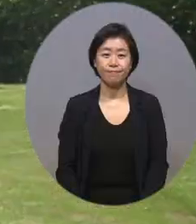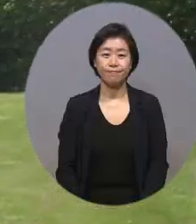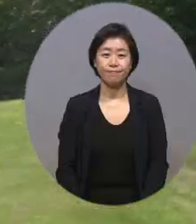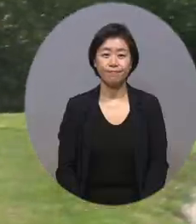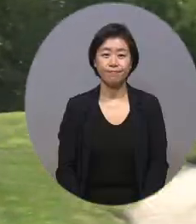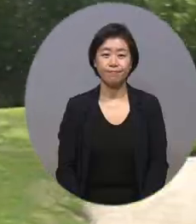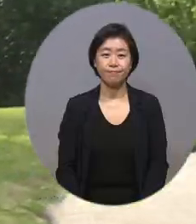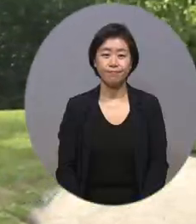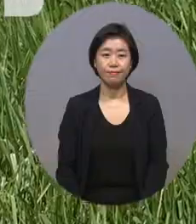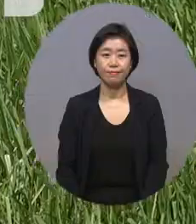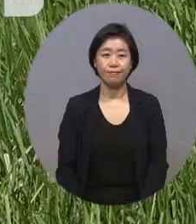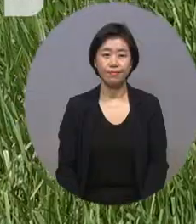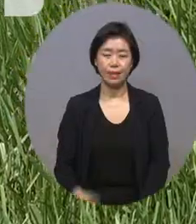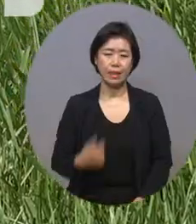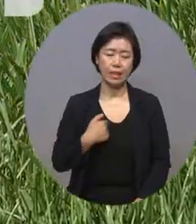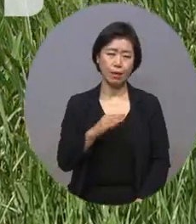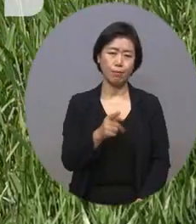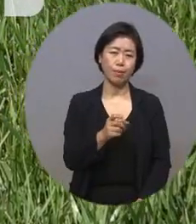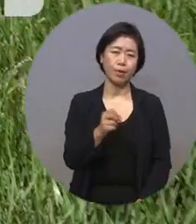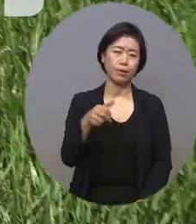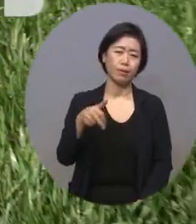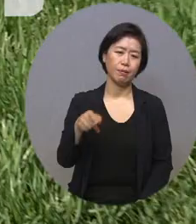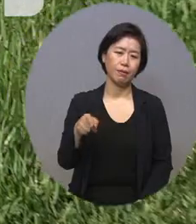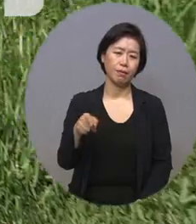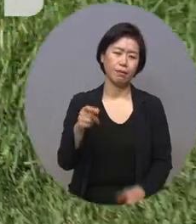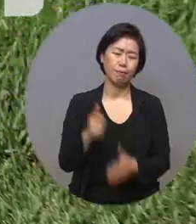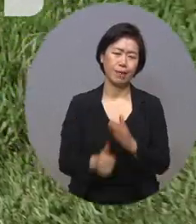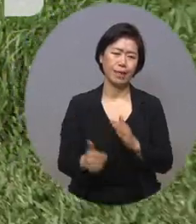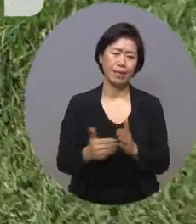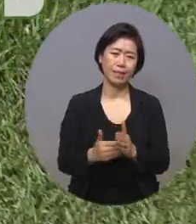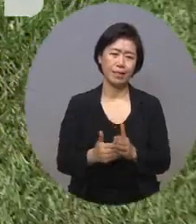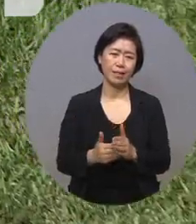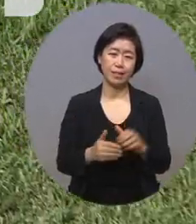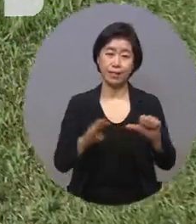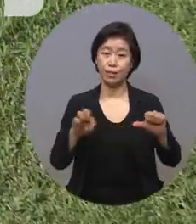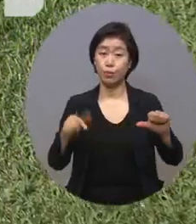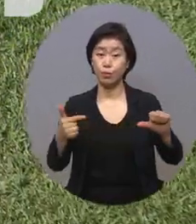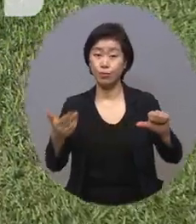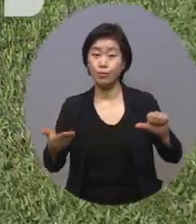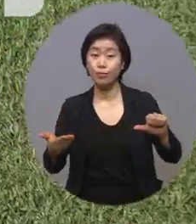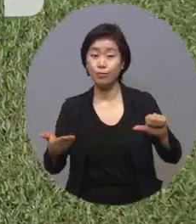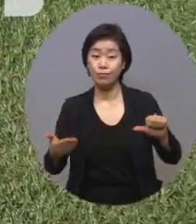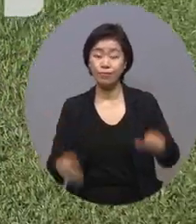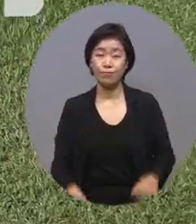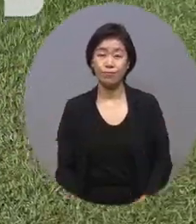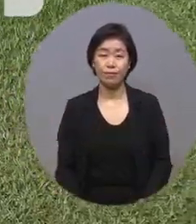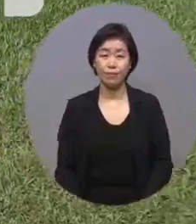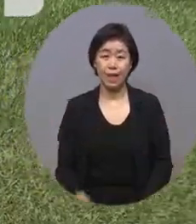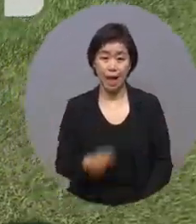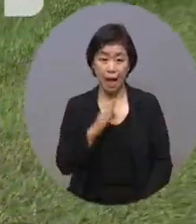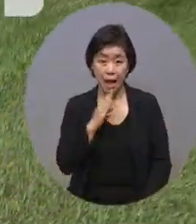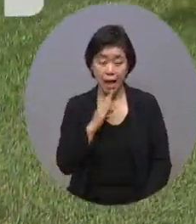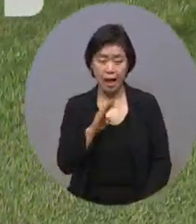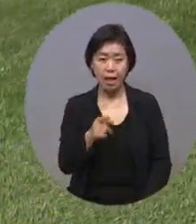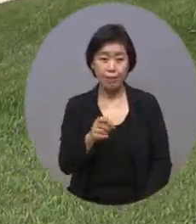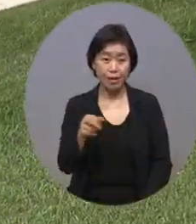아, 씨, 벙커 빠졌네. 저 5번 주세요, 5번. 벙커 들어갔어. 벙커.